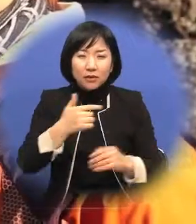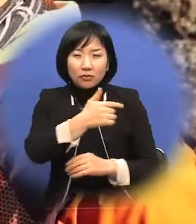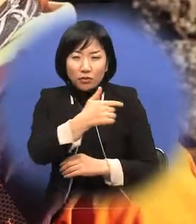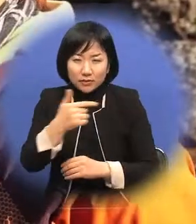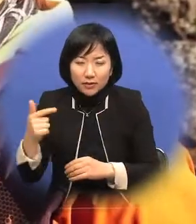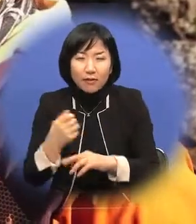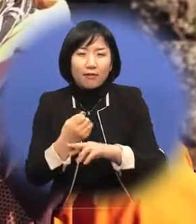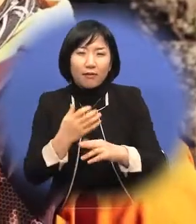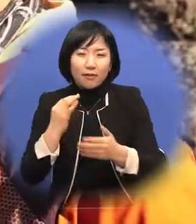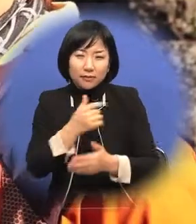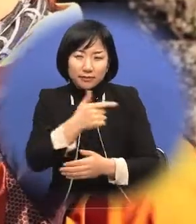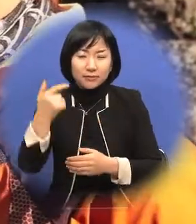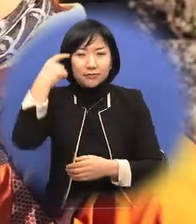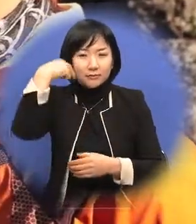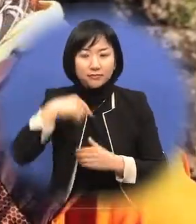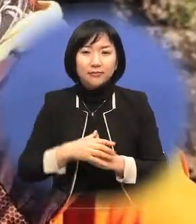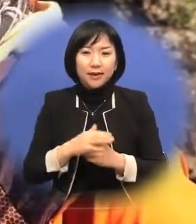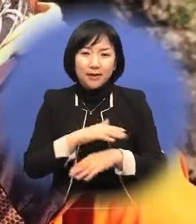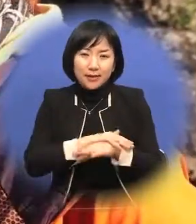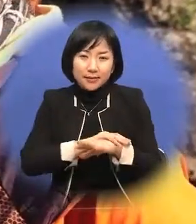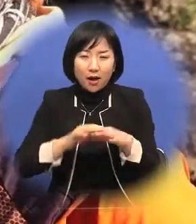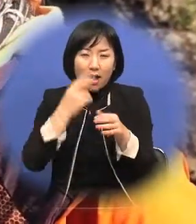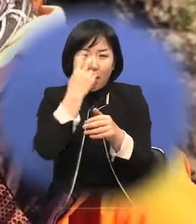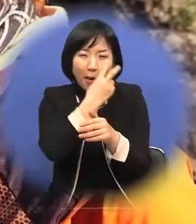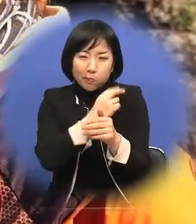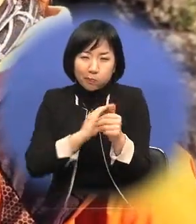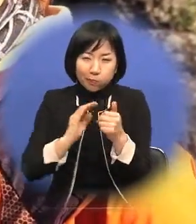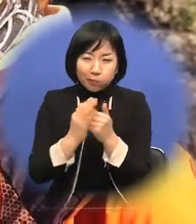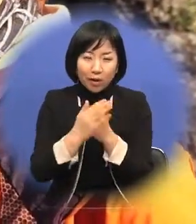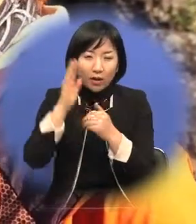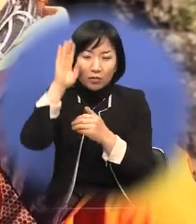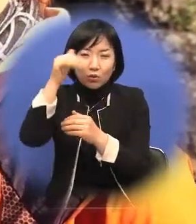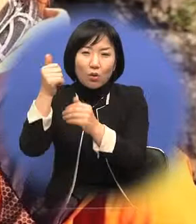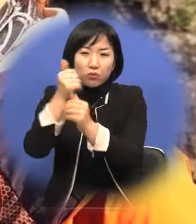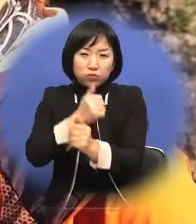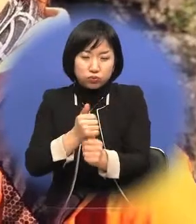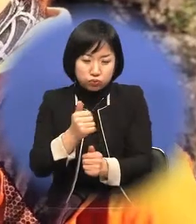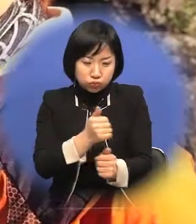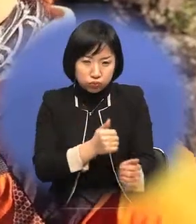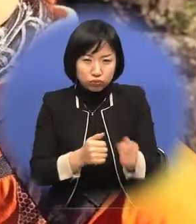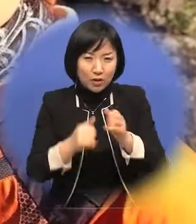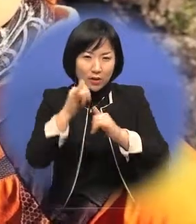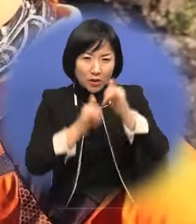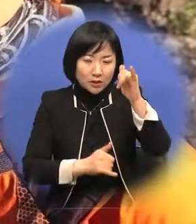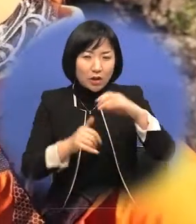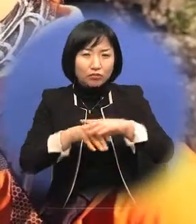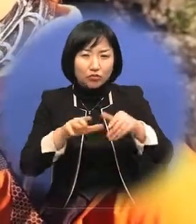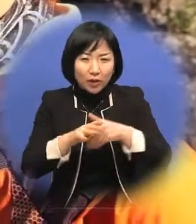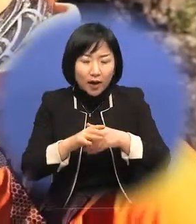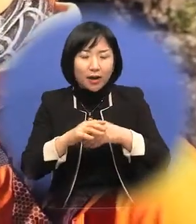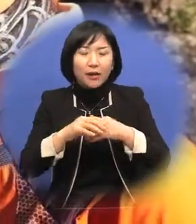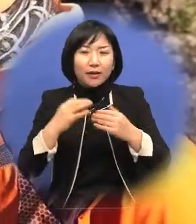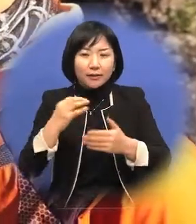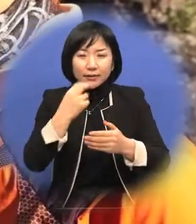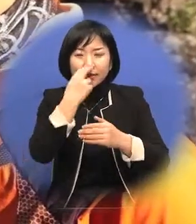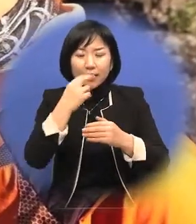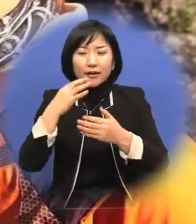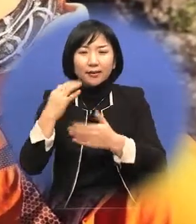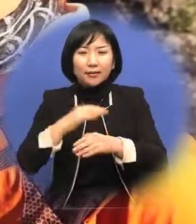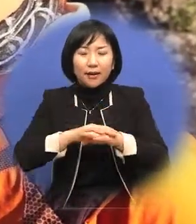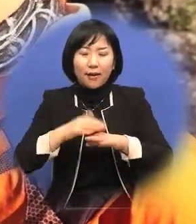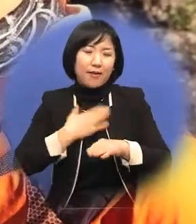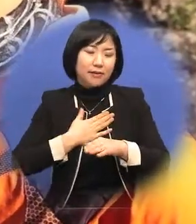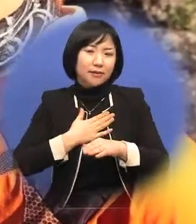높고 굉장하다는 걸 느끼고 있습니다. 잘 가꾸어서 후손들이 역사적 가치, 문화적 가치, 생태적 가치를